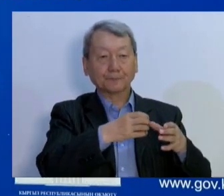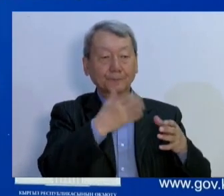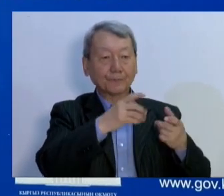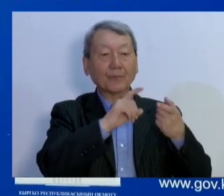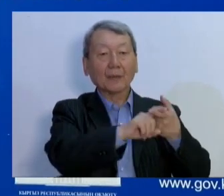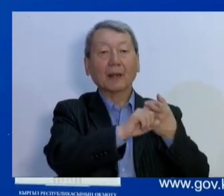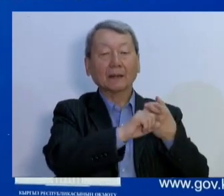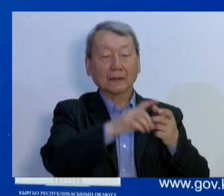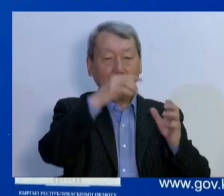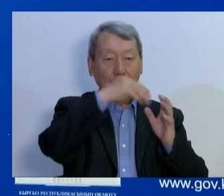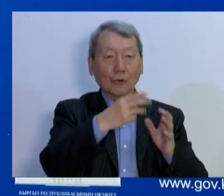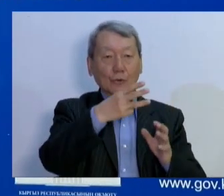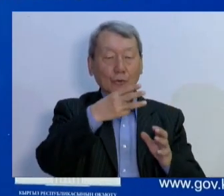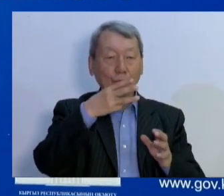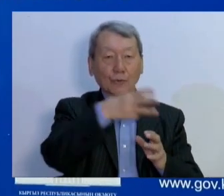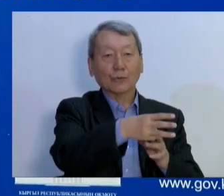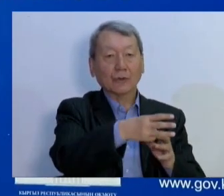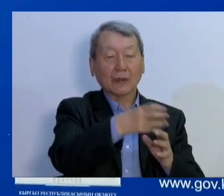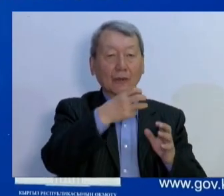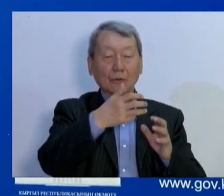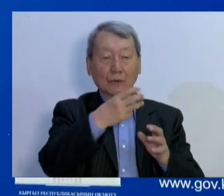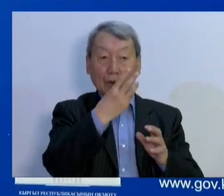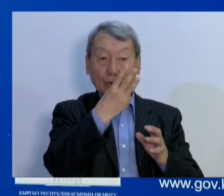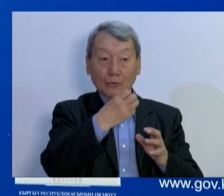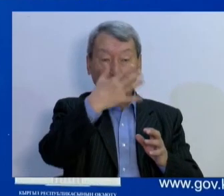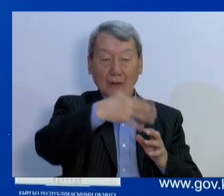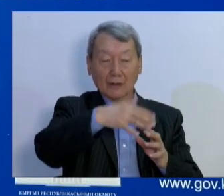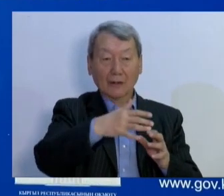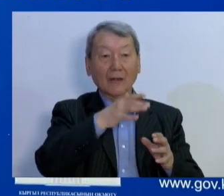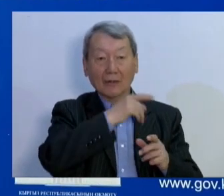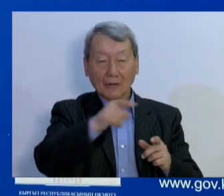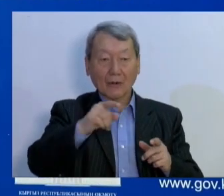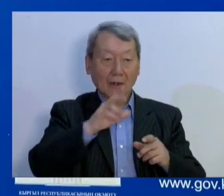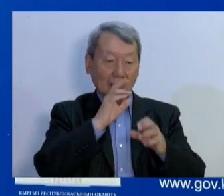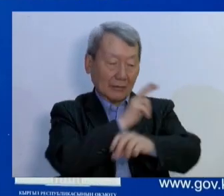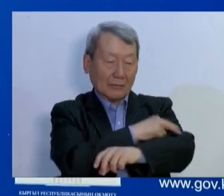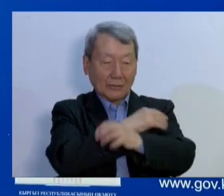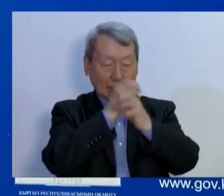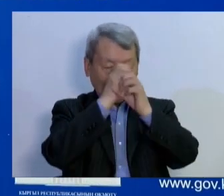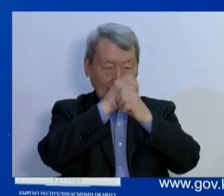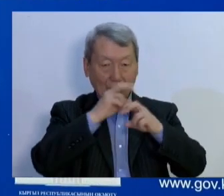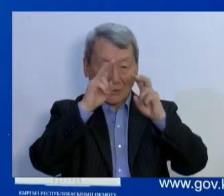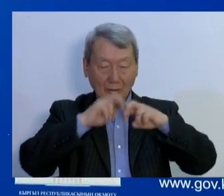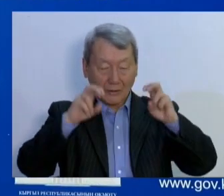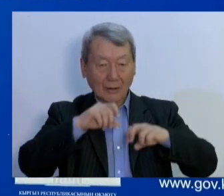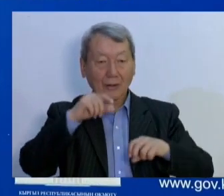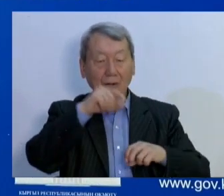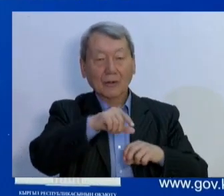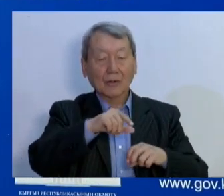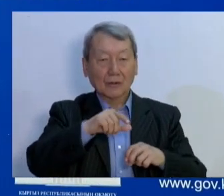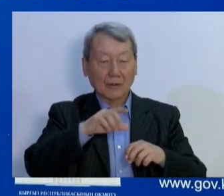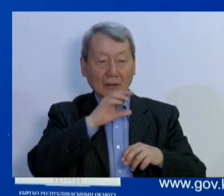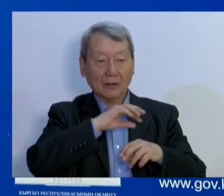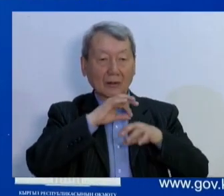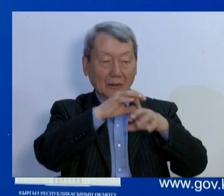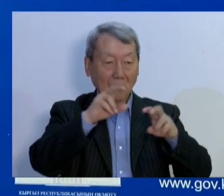жана байланыштардын ичинен 350 биз ошо көзөмөл убагында лабораториялык жол менен арасында ушу